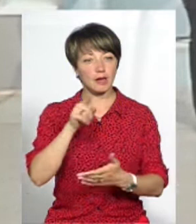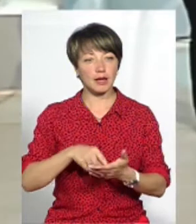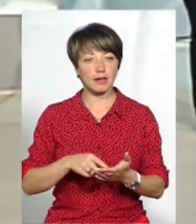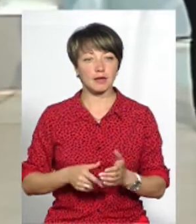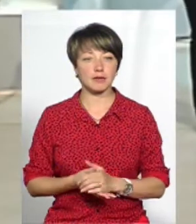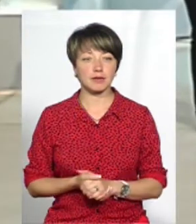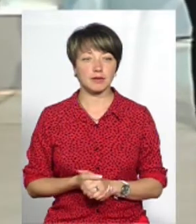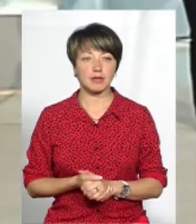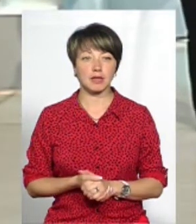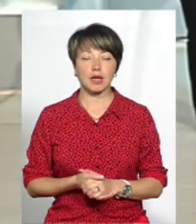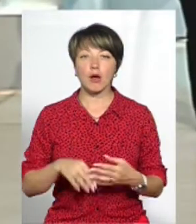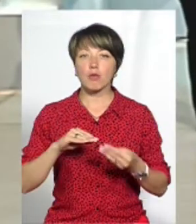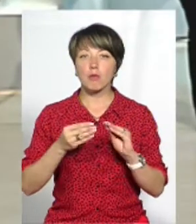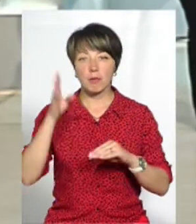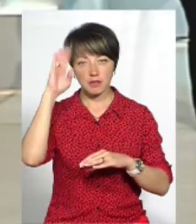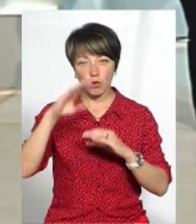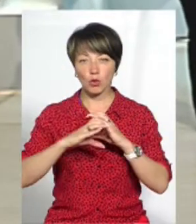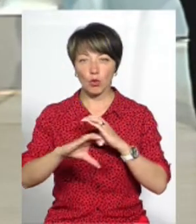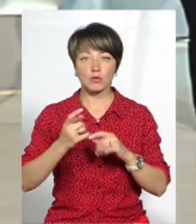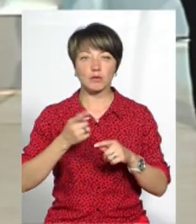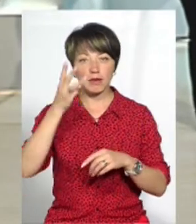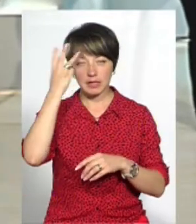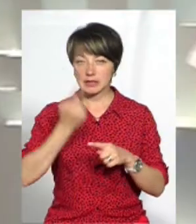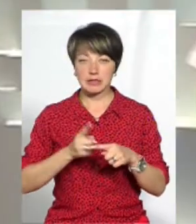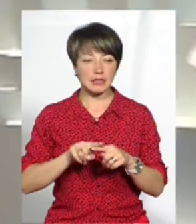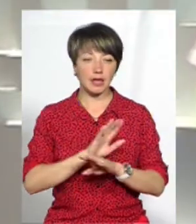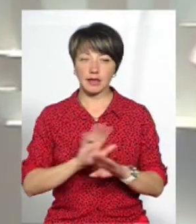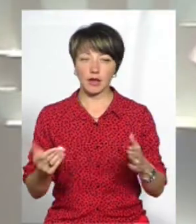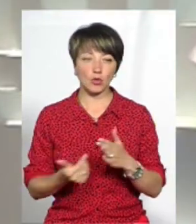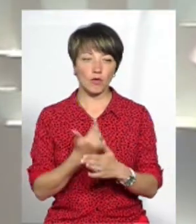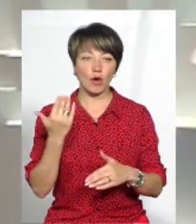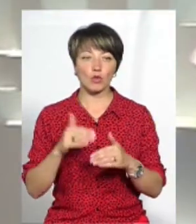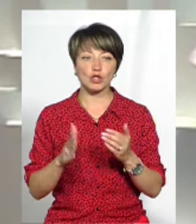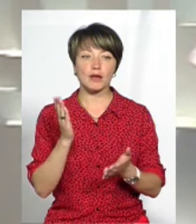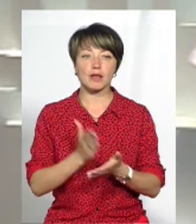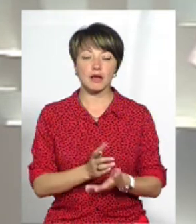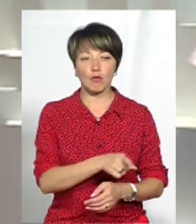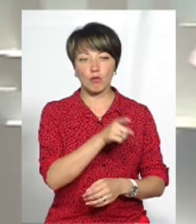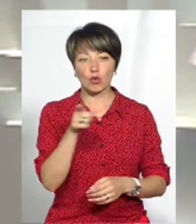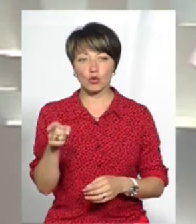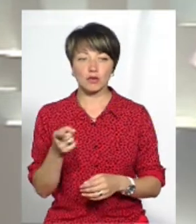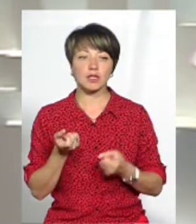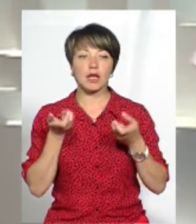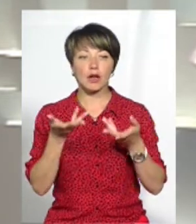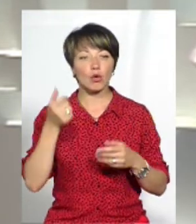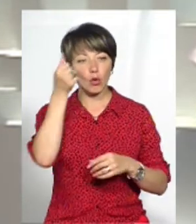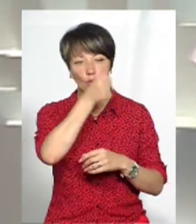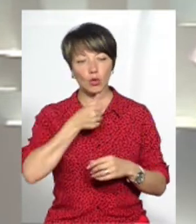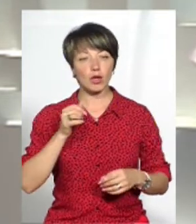питання? Ну, проблема з водогоном в Хмельницькому – це не нова проблема, вона вже є впродовж кількох років.